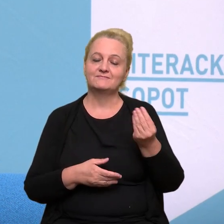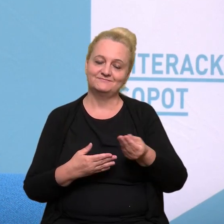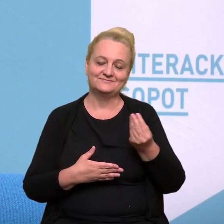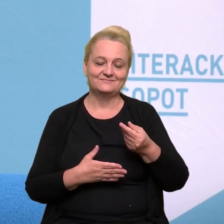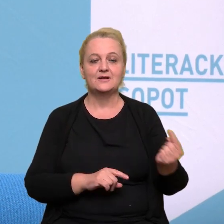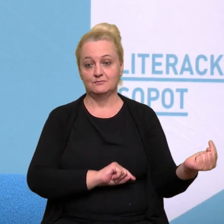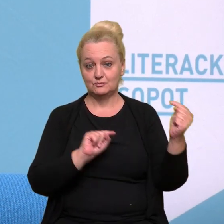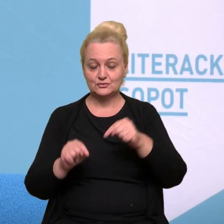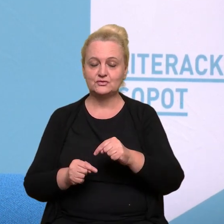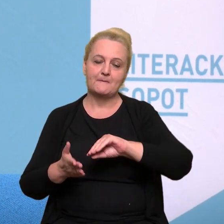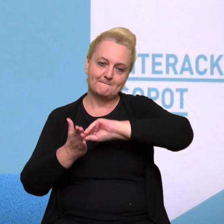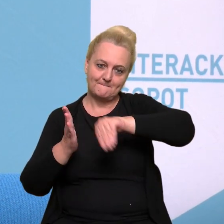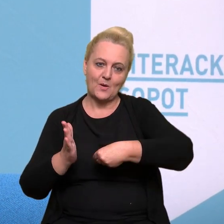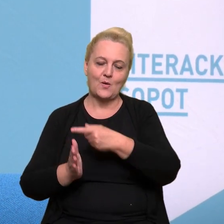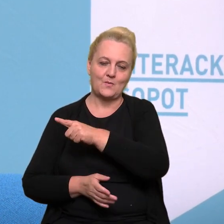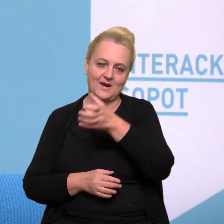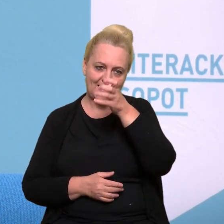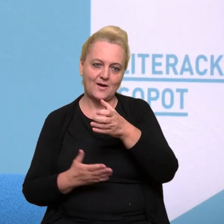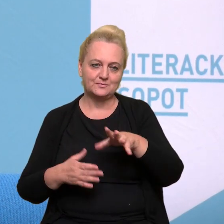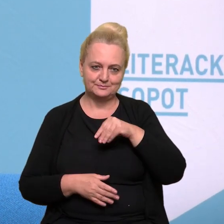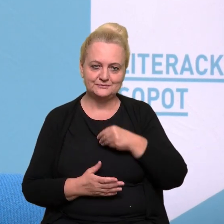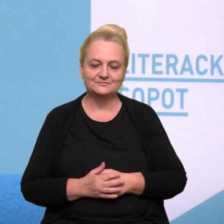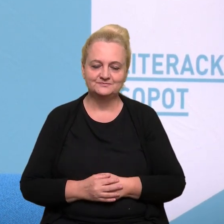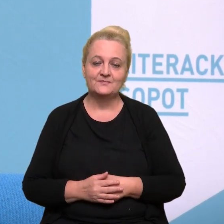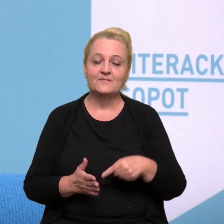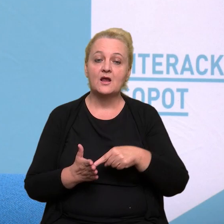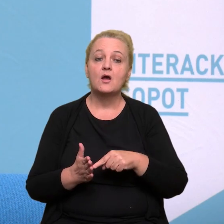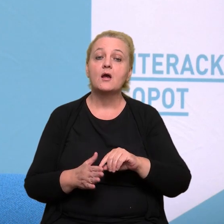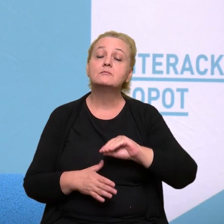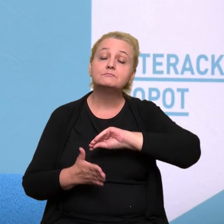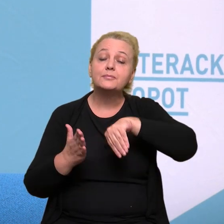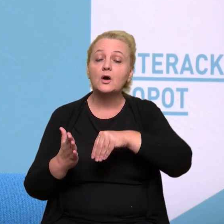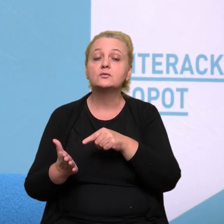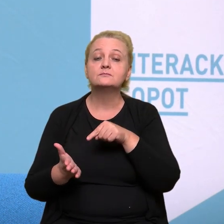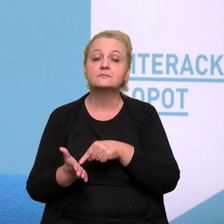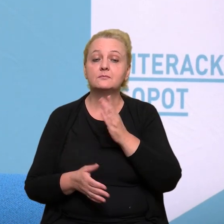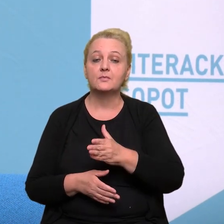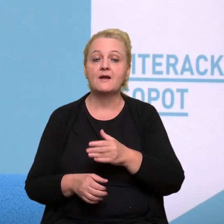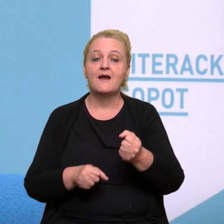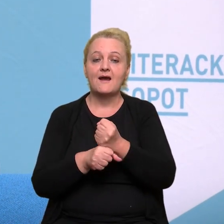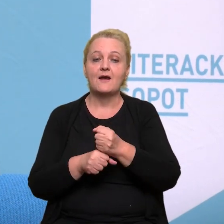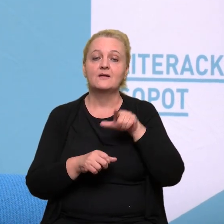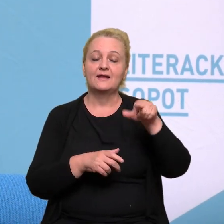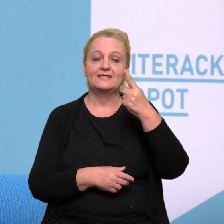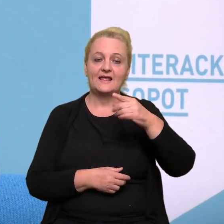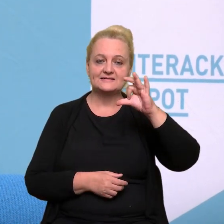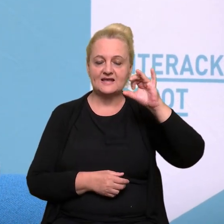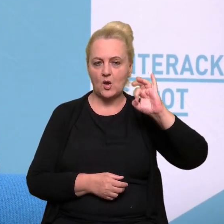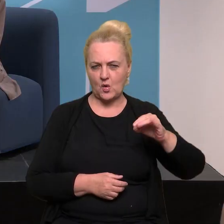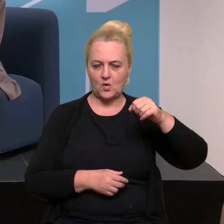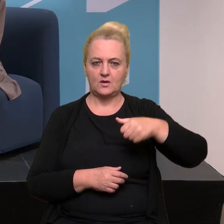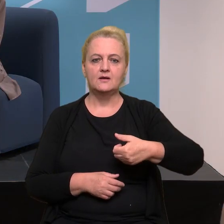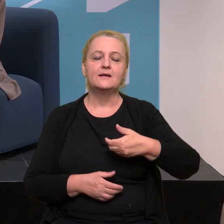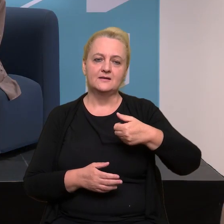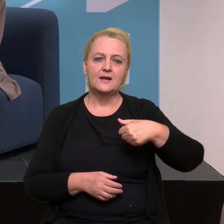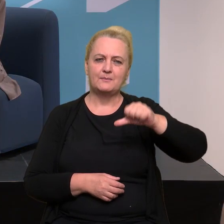autograf od autorki. I to podpisywanie autografów odbędzie się w kawiarni Deseo, piętro niżej.